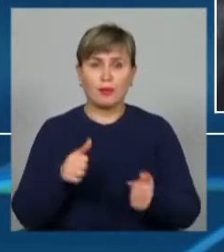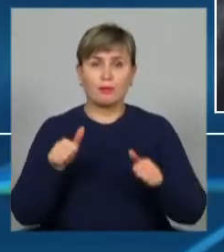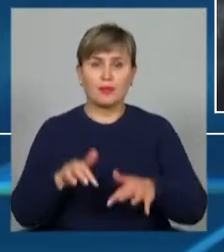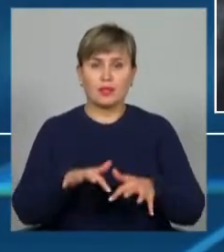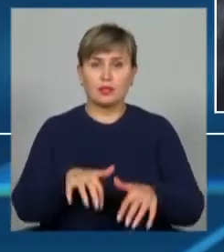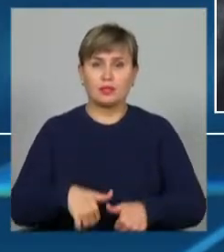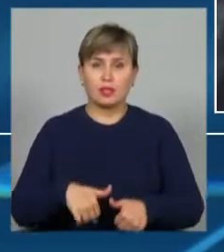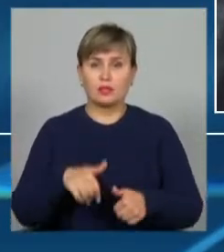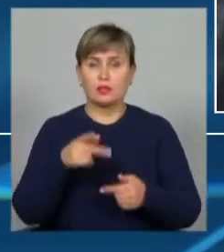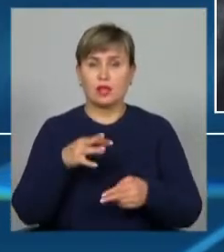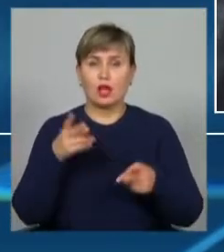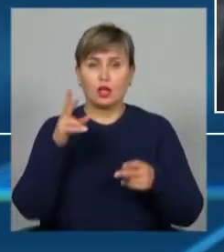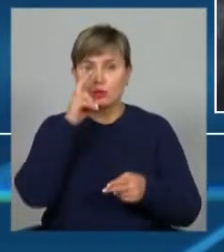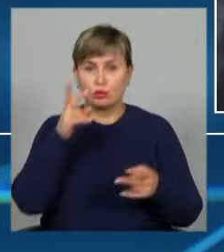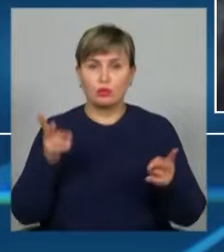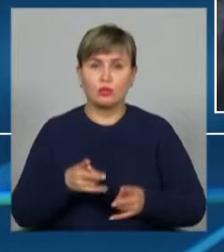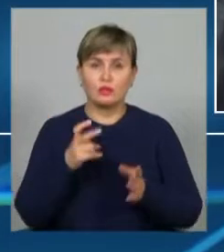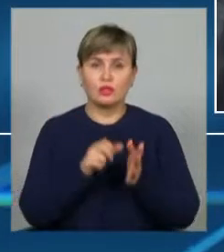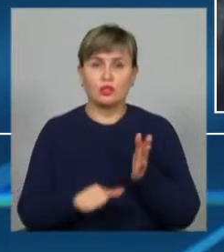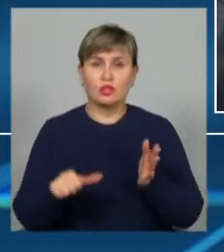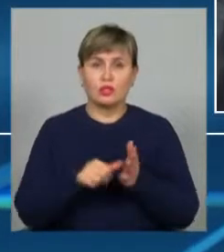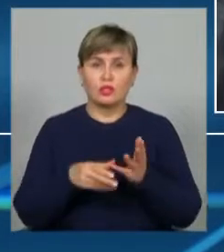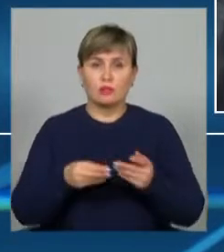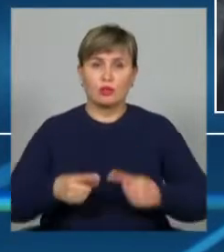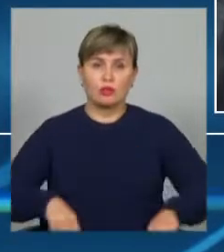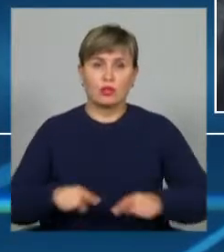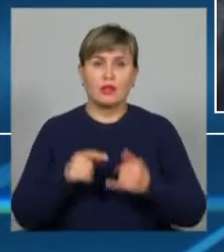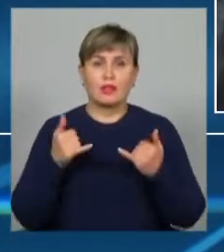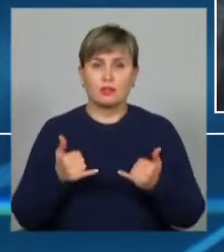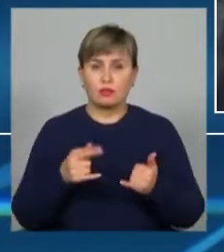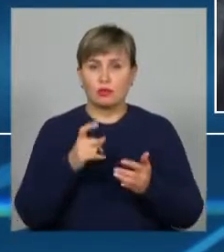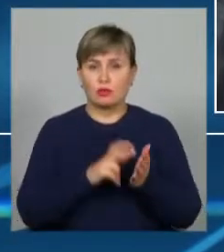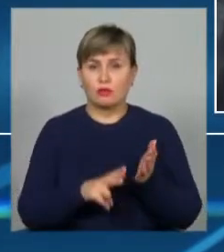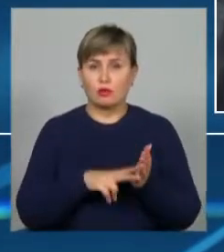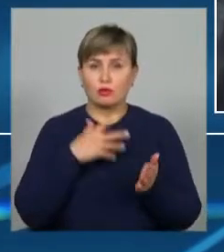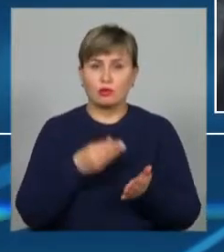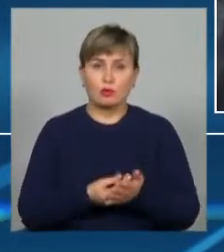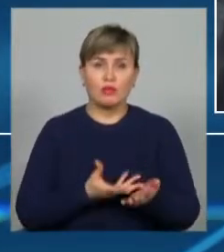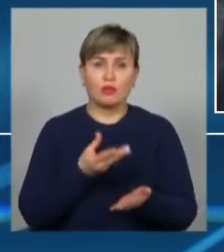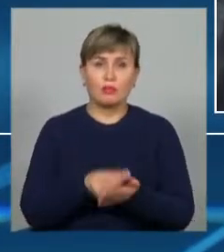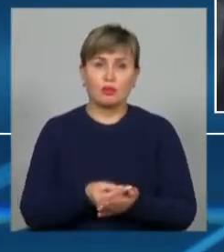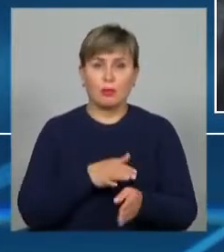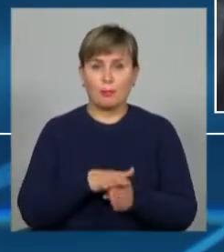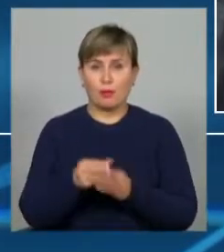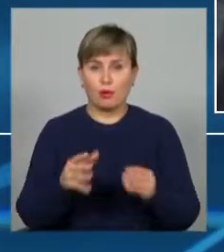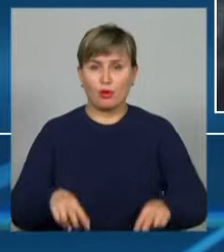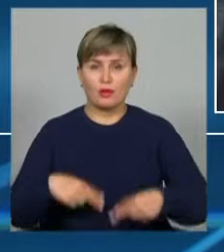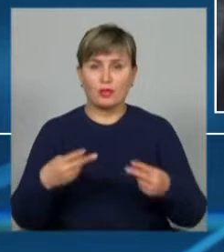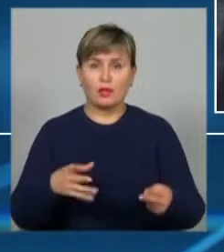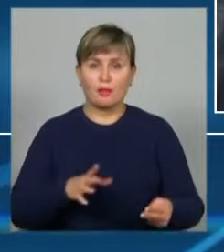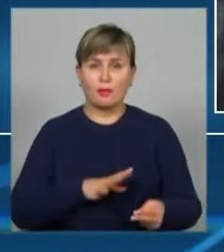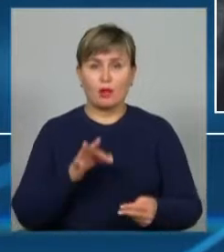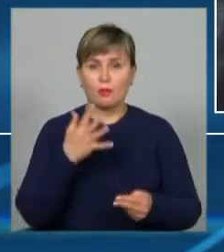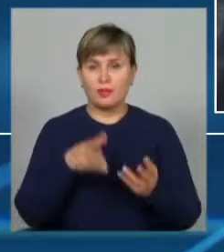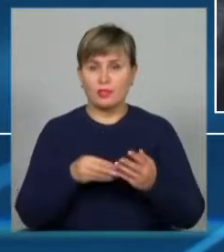изъять для государственных нужд 266 земельных участков. На сегодня 180 собственникам выплачены полные компенсации. По 5